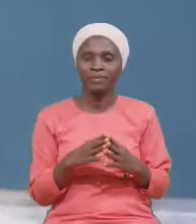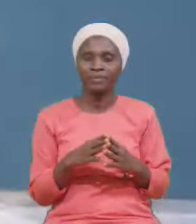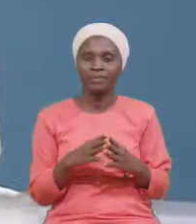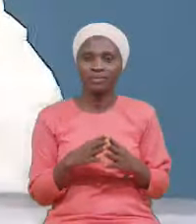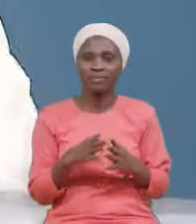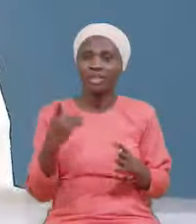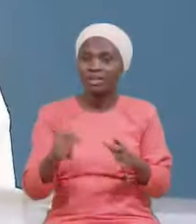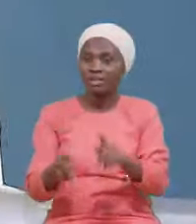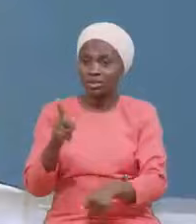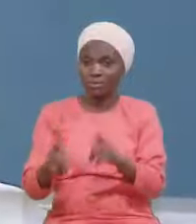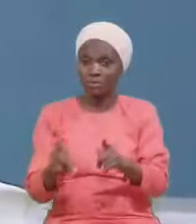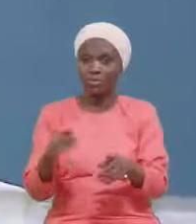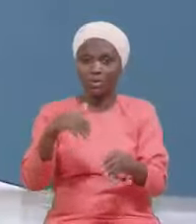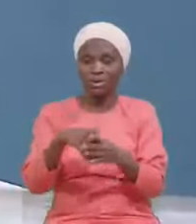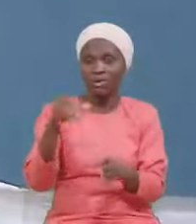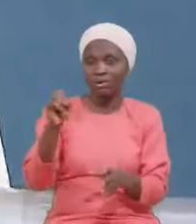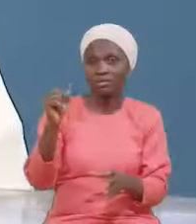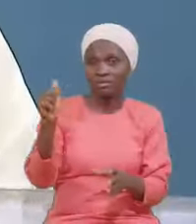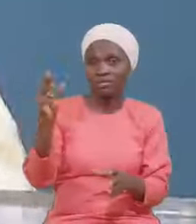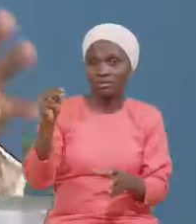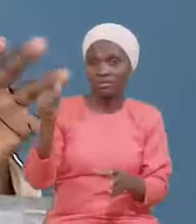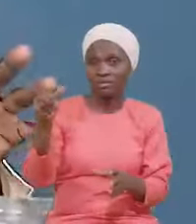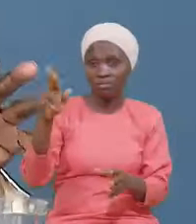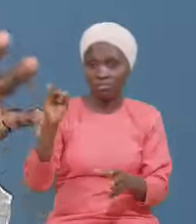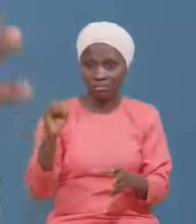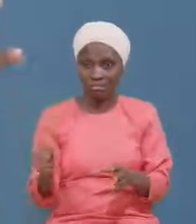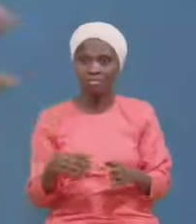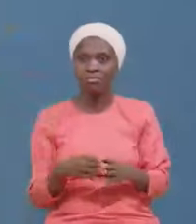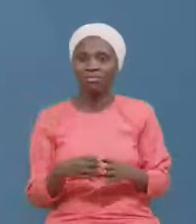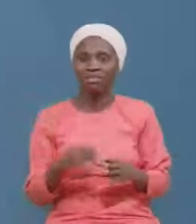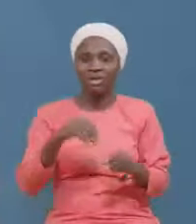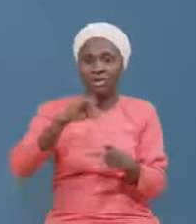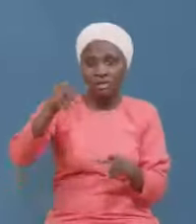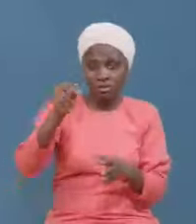The people in Samaria, ఆ యొక్క ప్రాంతంలో ఉన్న